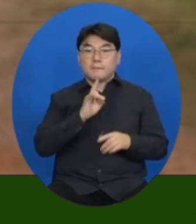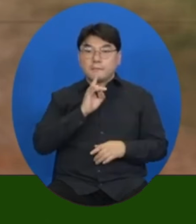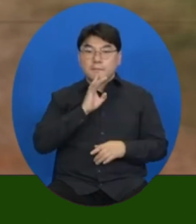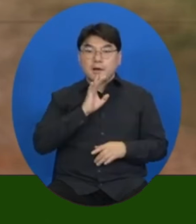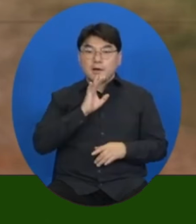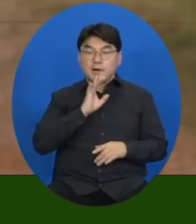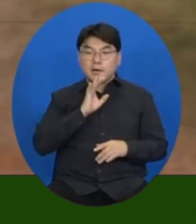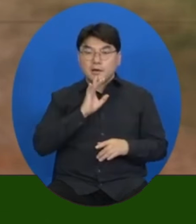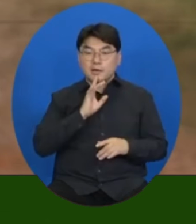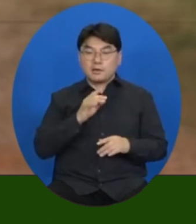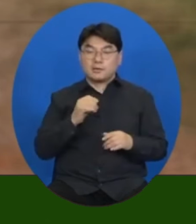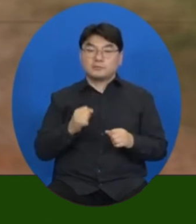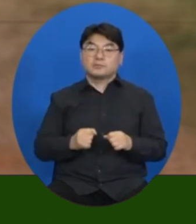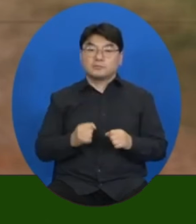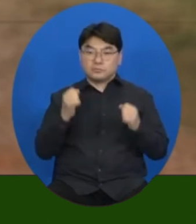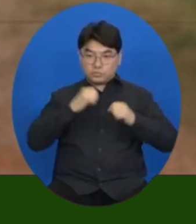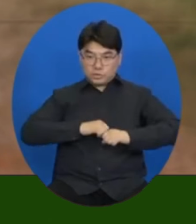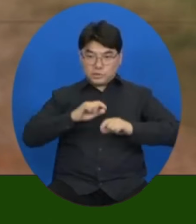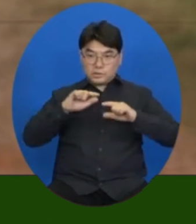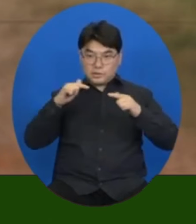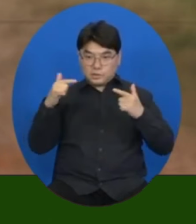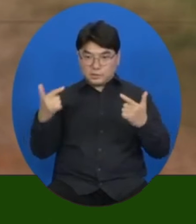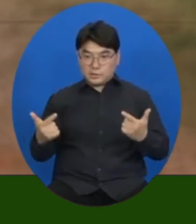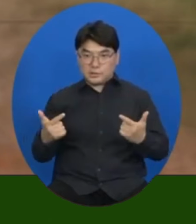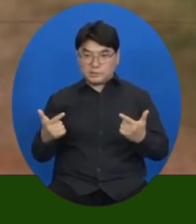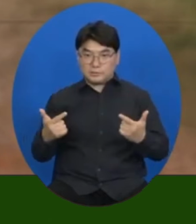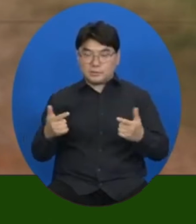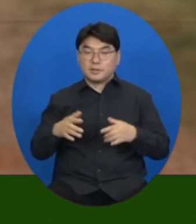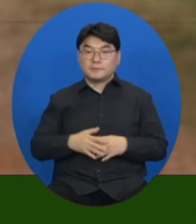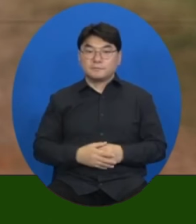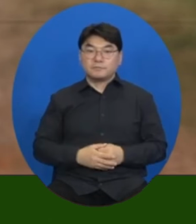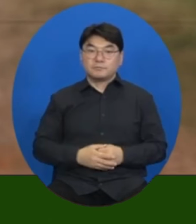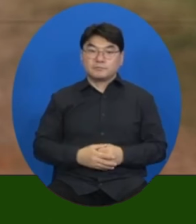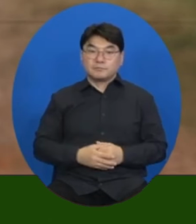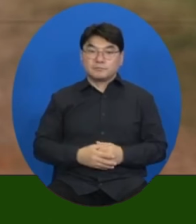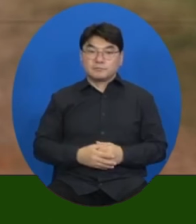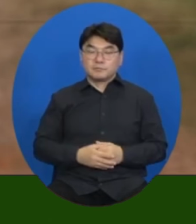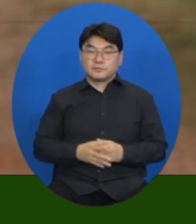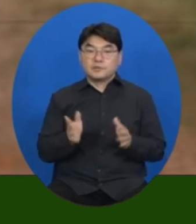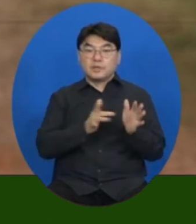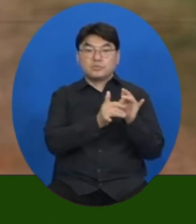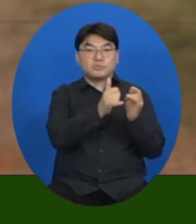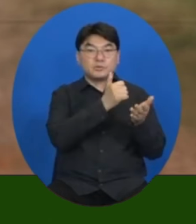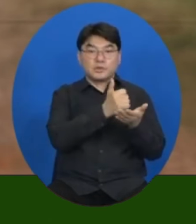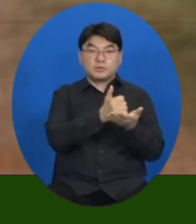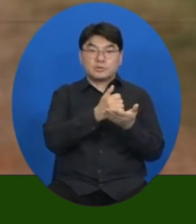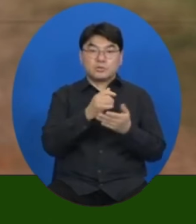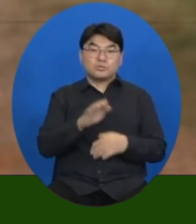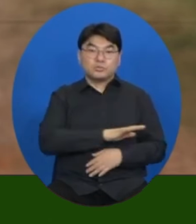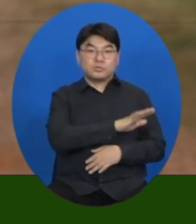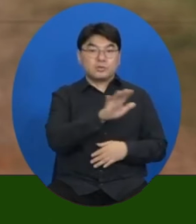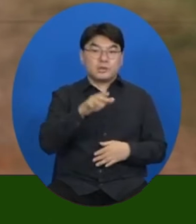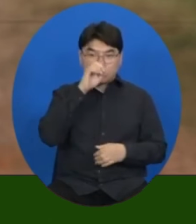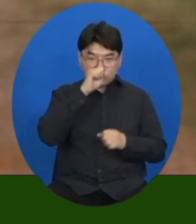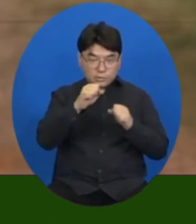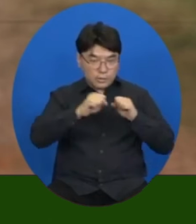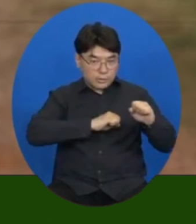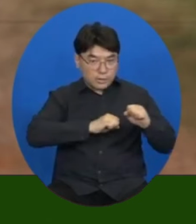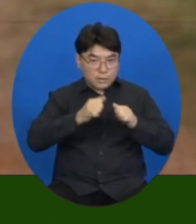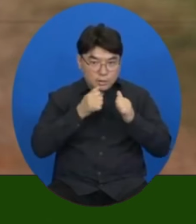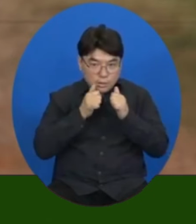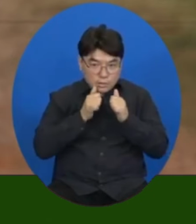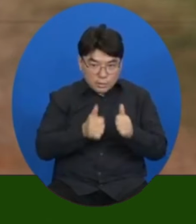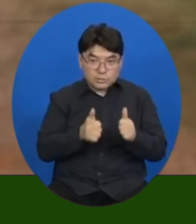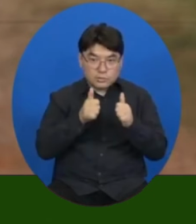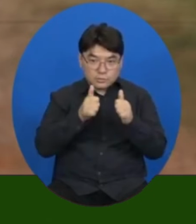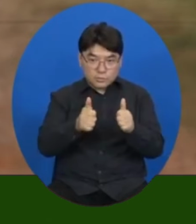살아가게 된다는 것입니다 아멘 예수님께서 우리가 우리의 선행과 열심을 통해서 우리의 구원 방법을